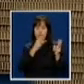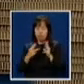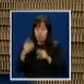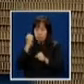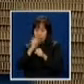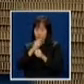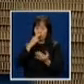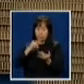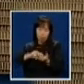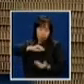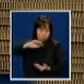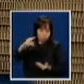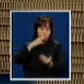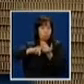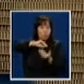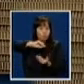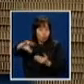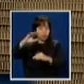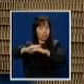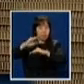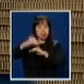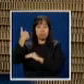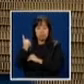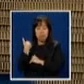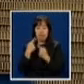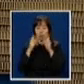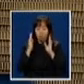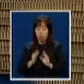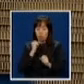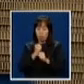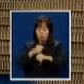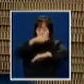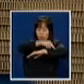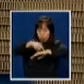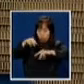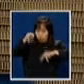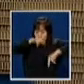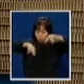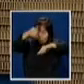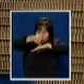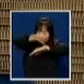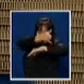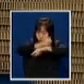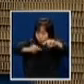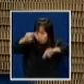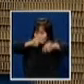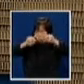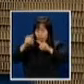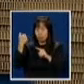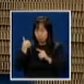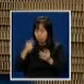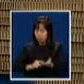ท้วงนะครับแล้วก็ในขณะเดียวกันเนี่ยเจ้าหน้าที่ในพื้นที่เนี่ยก็จะพยายามมีวิธีการในการที่จะแสดงสิทธิ์เ